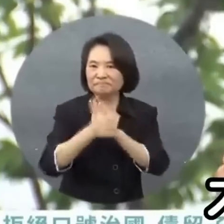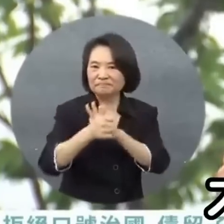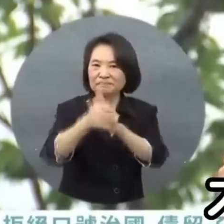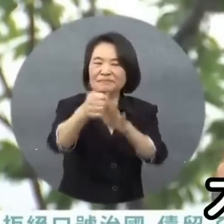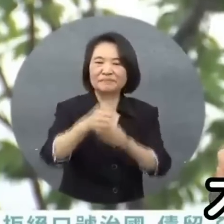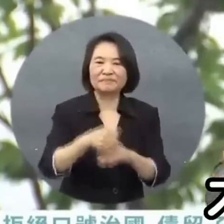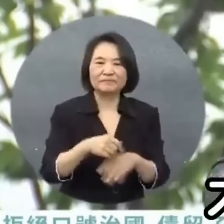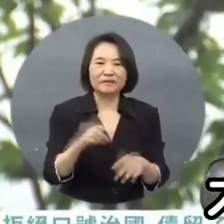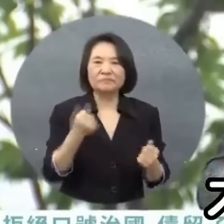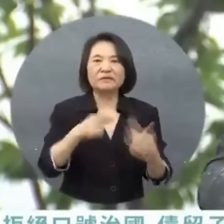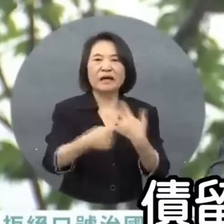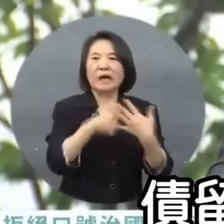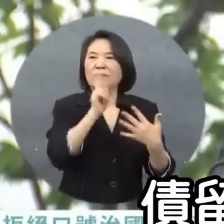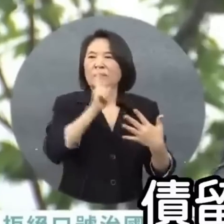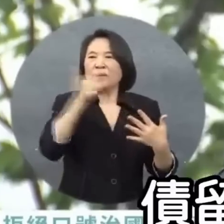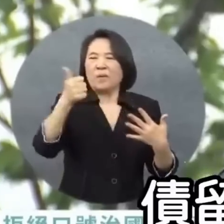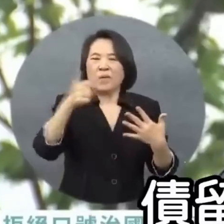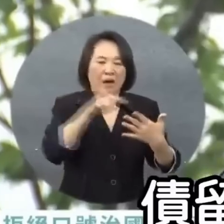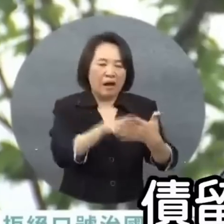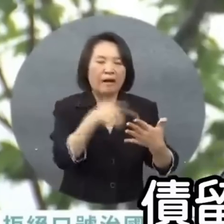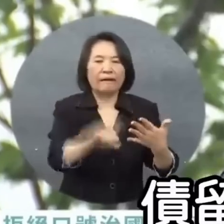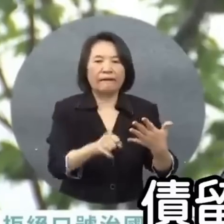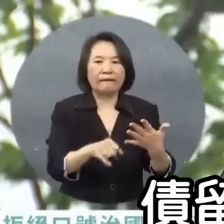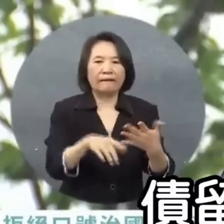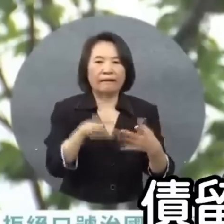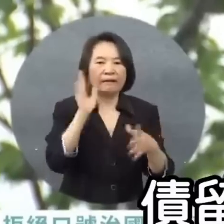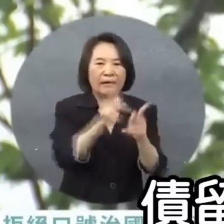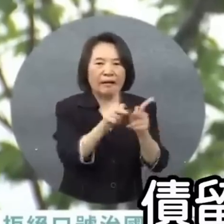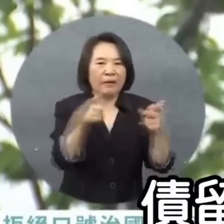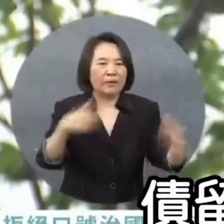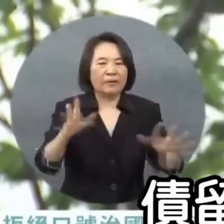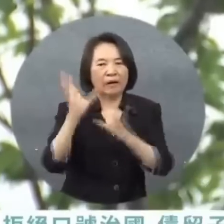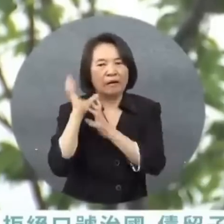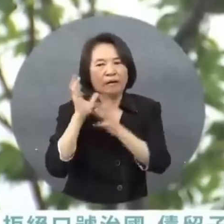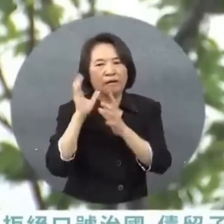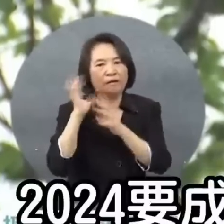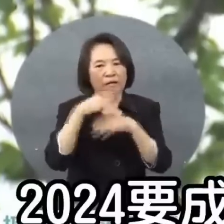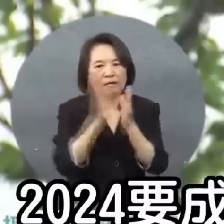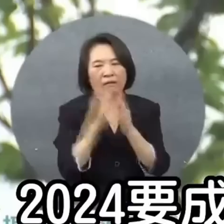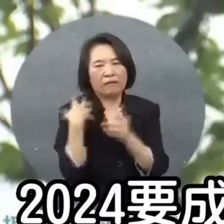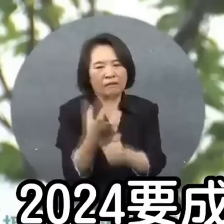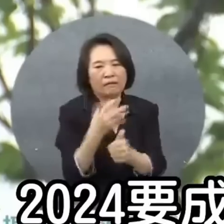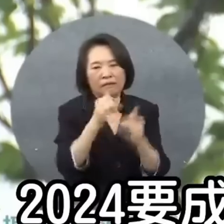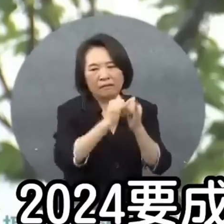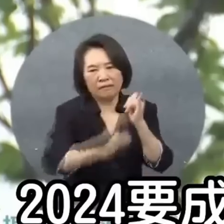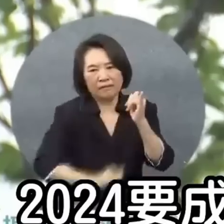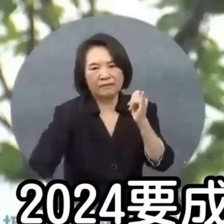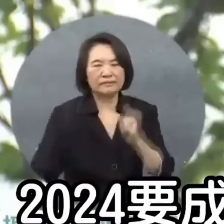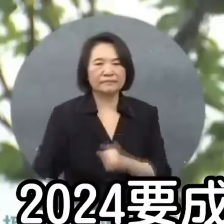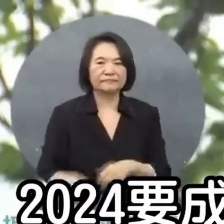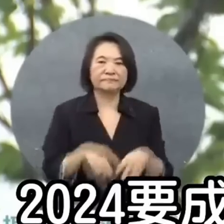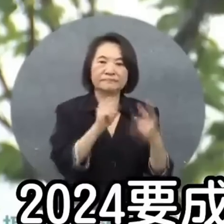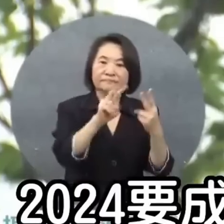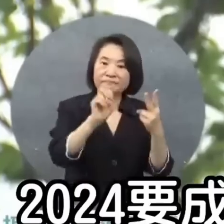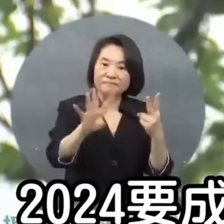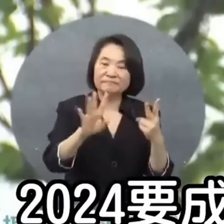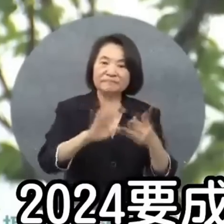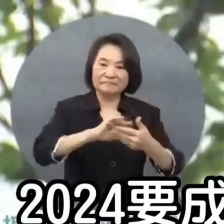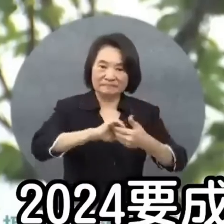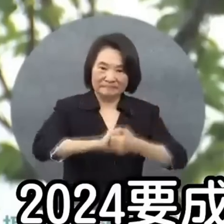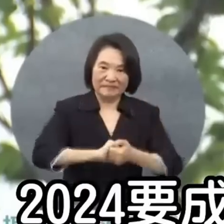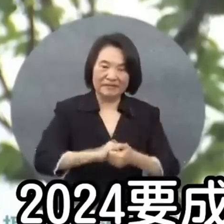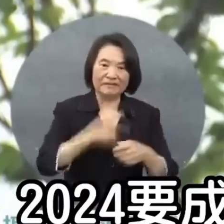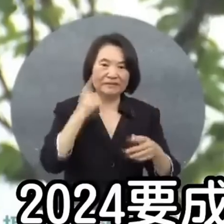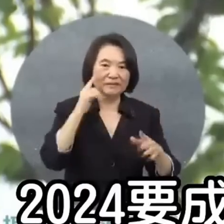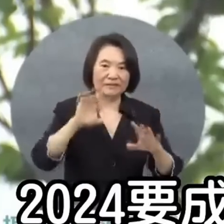是口号治国、再留子孙、制造仇恨对立。2024要成为